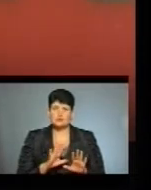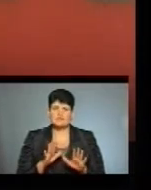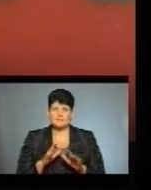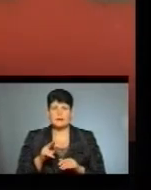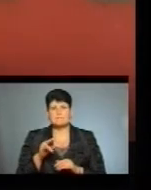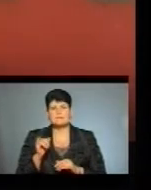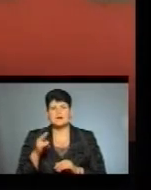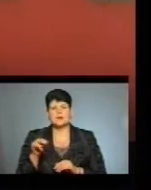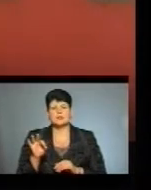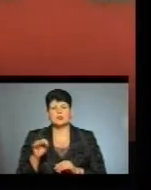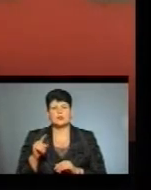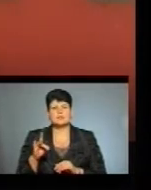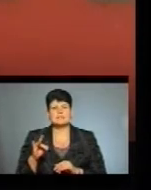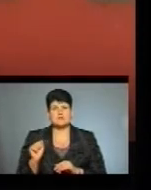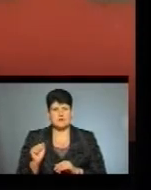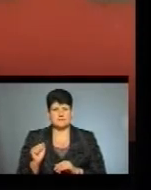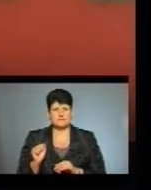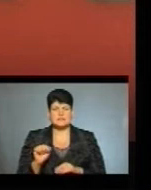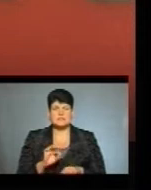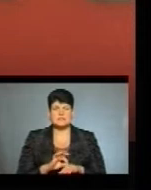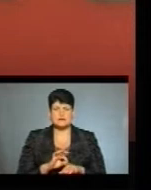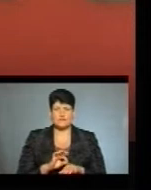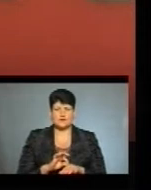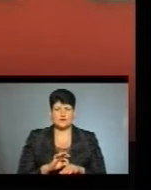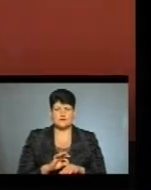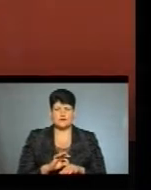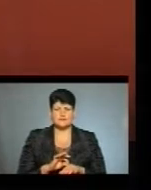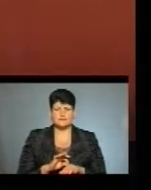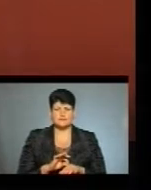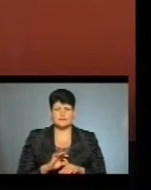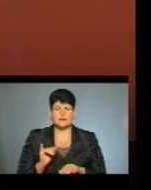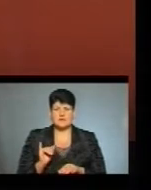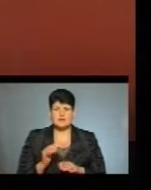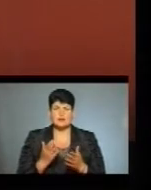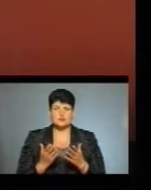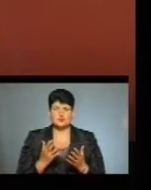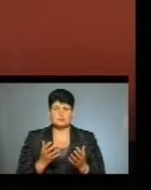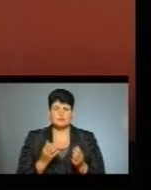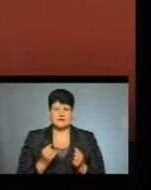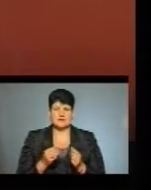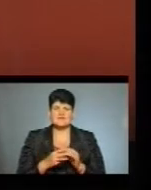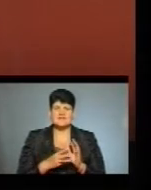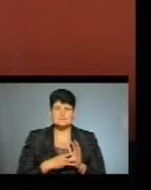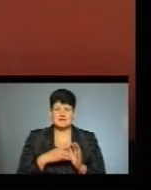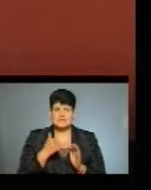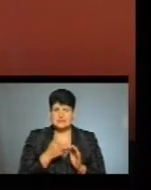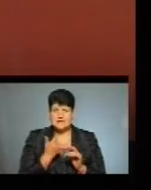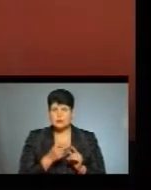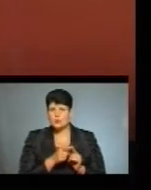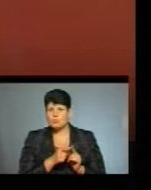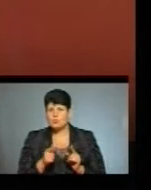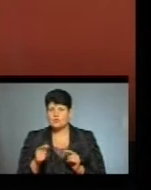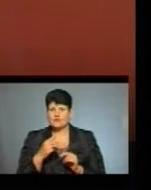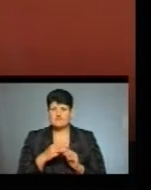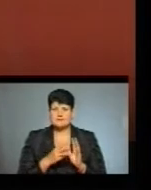підозри на захворювання. І якщо брати 18-й рік, то протягом 18-го